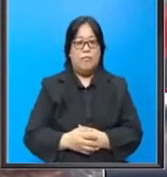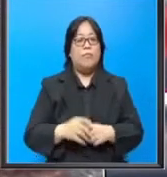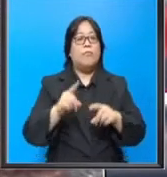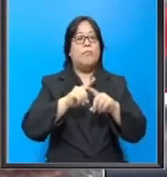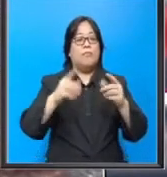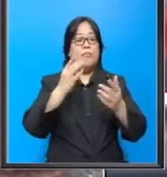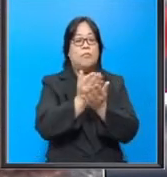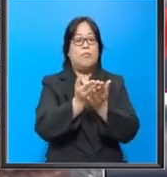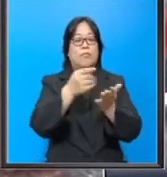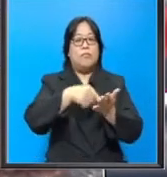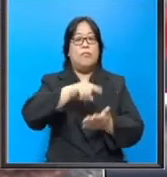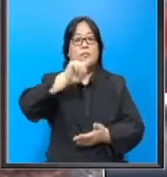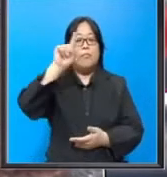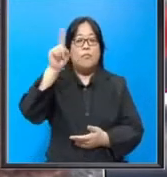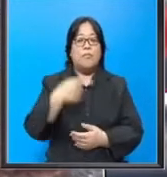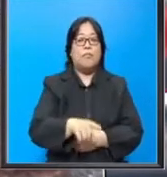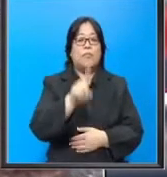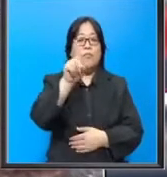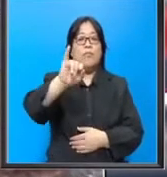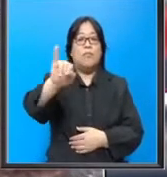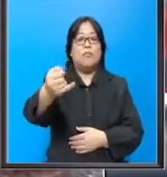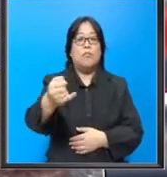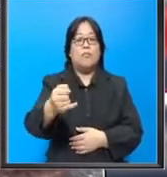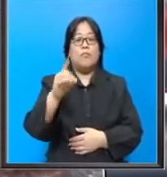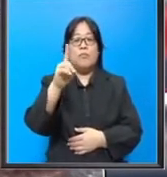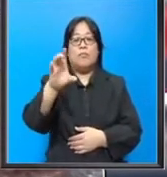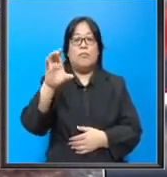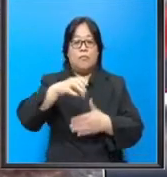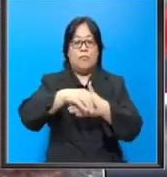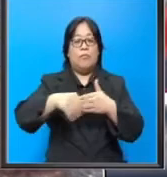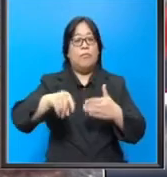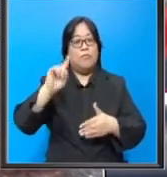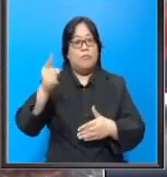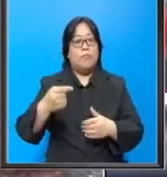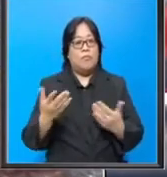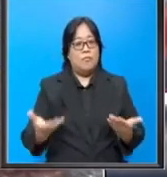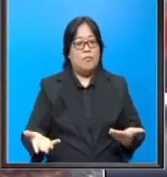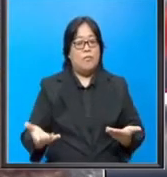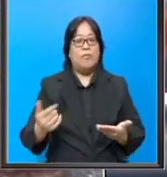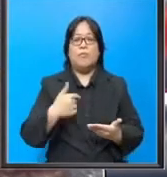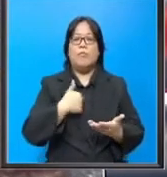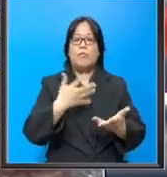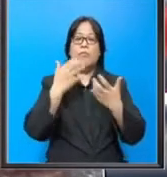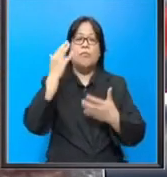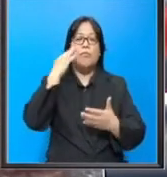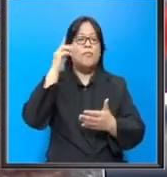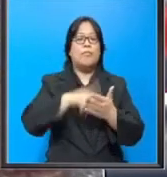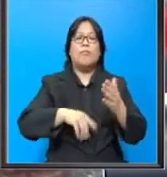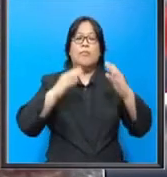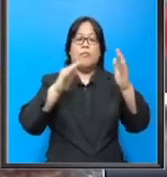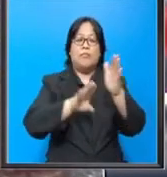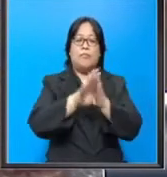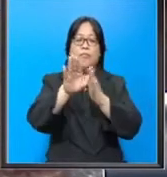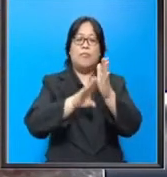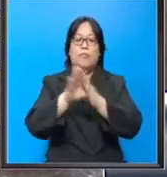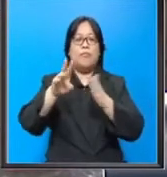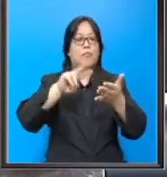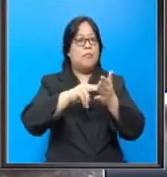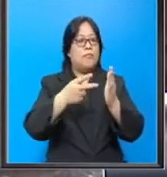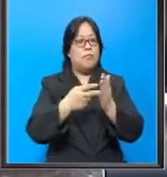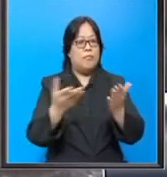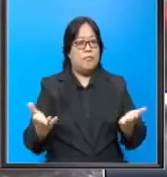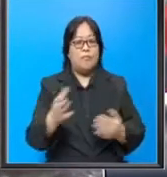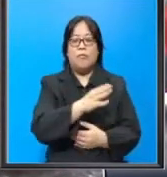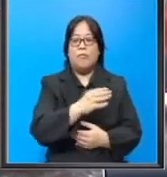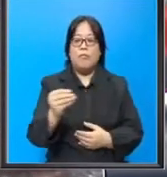Jawa ini hanya sekadar 1100000 saja hubungan itu apakah langkah-langkah pemanas mula yang dimaksudkan